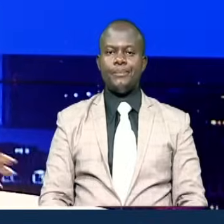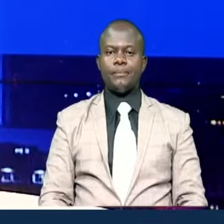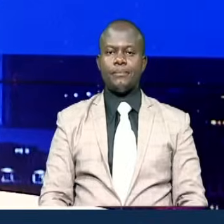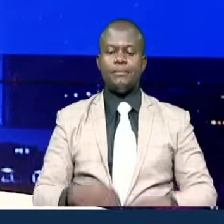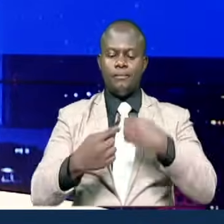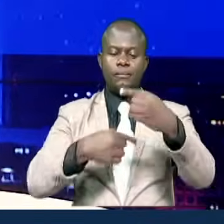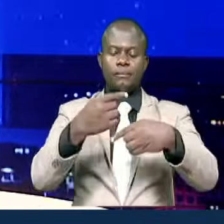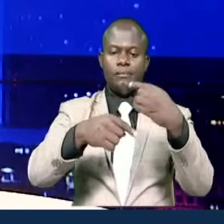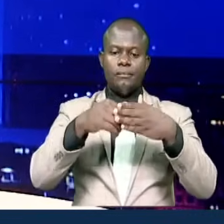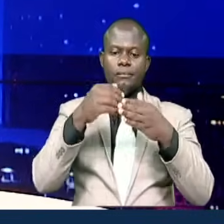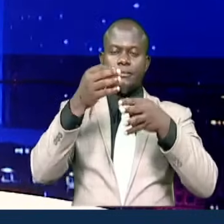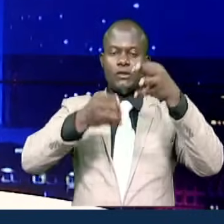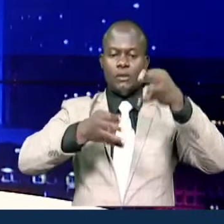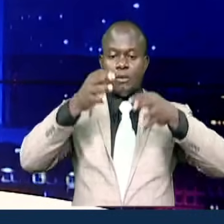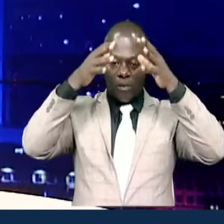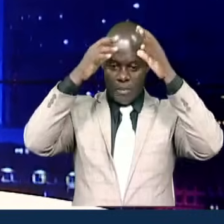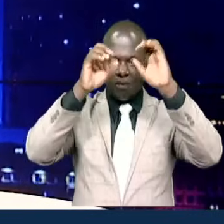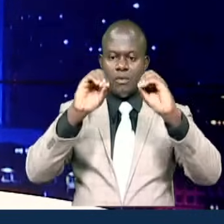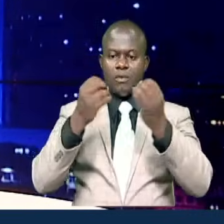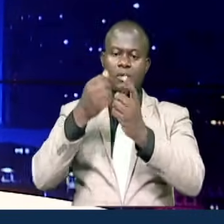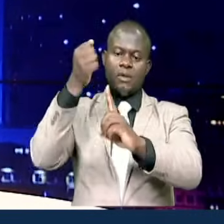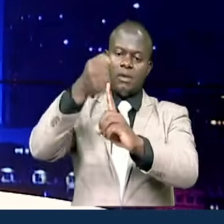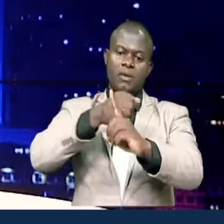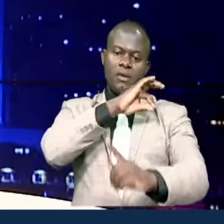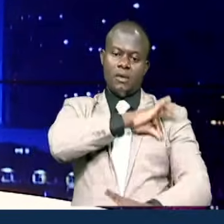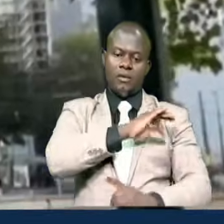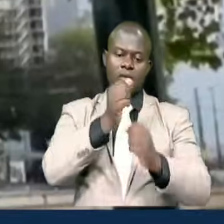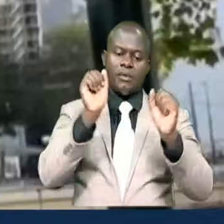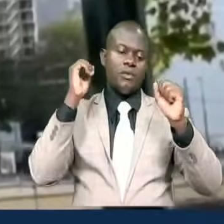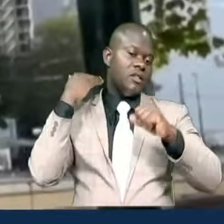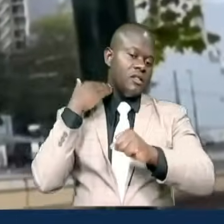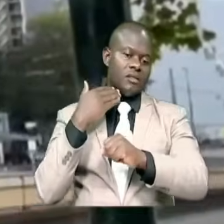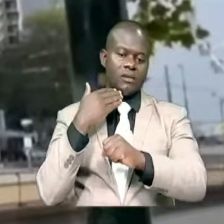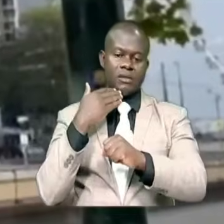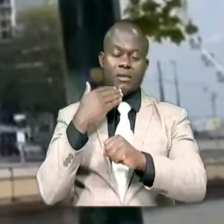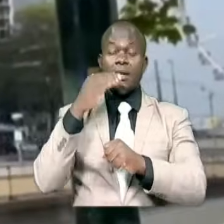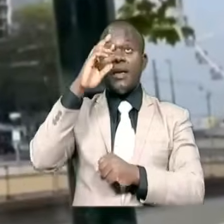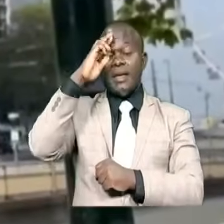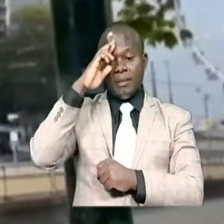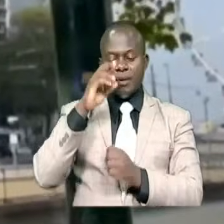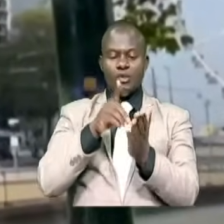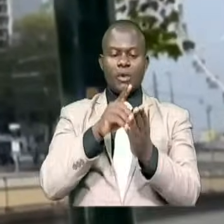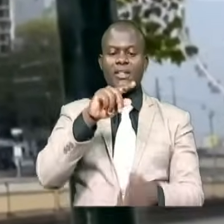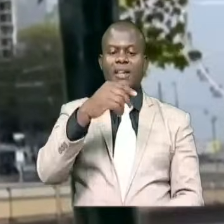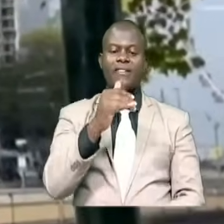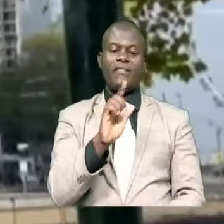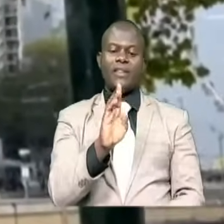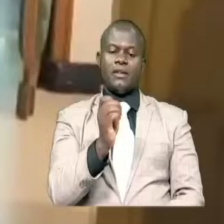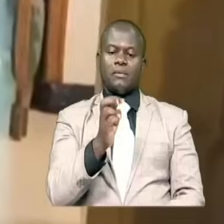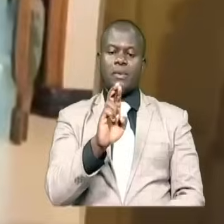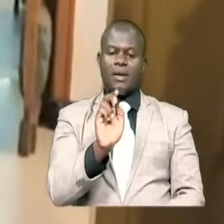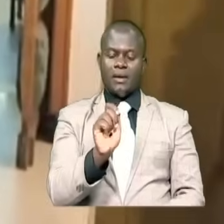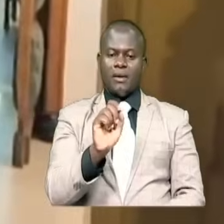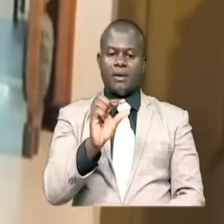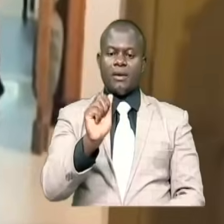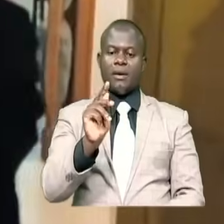Tukivuga kuri uru rubanza kandi, perezida w'umuryango uharanira inyungu z'abarokotse jenoside Ibuka, Dr Philbert Gakwenzire, avuga ko